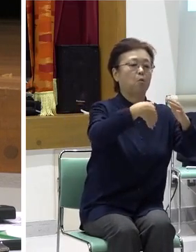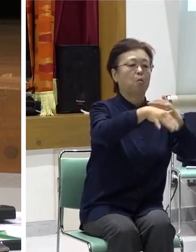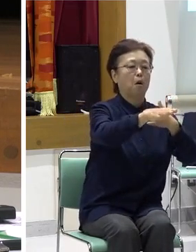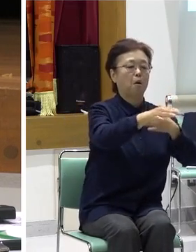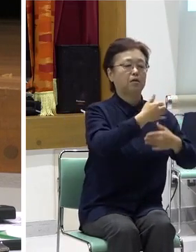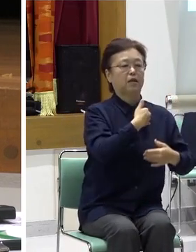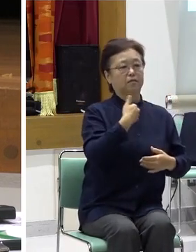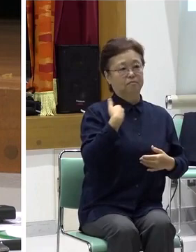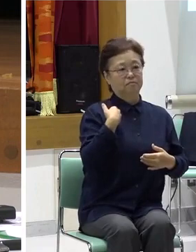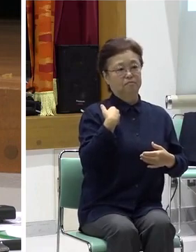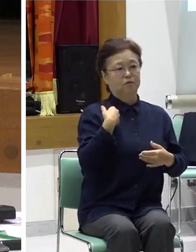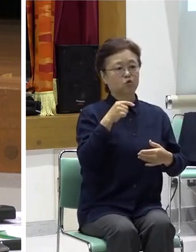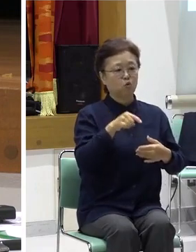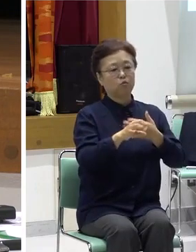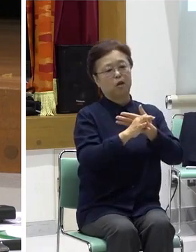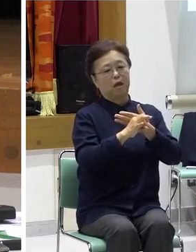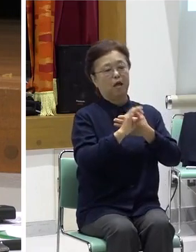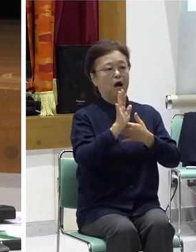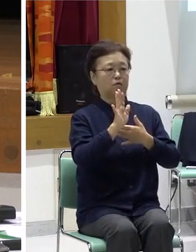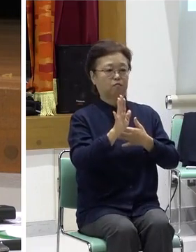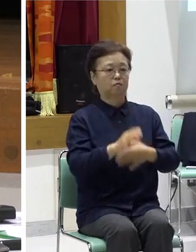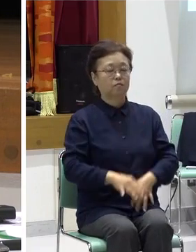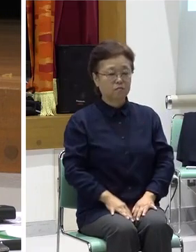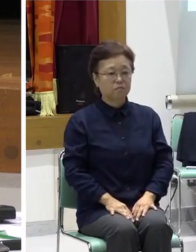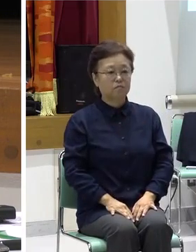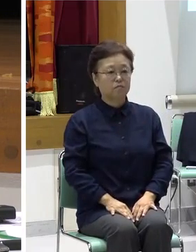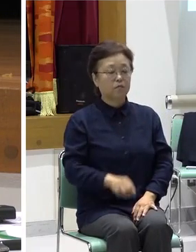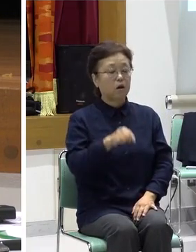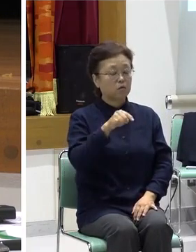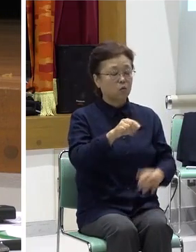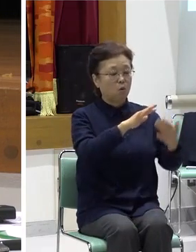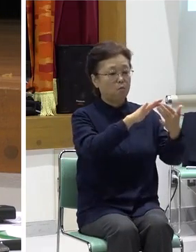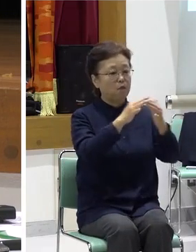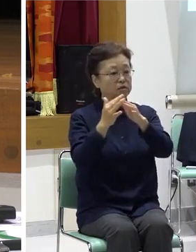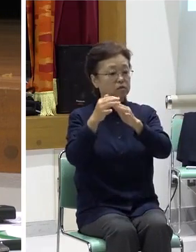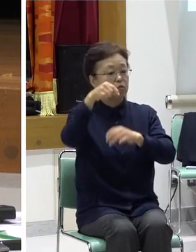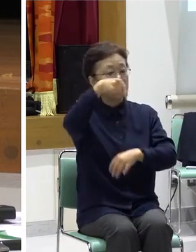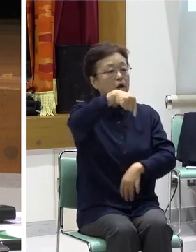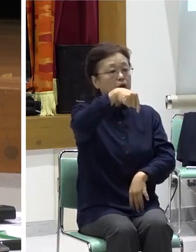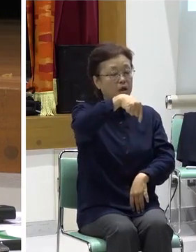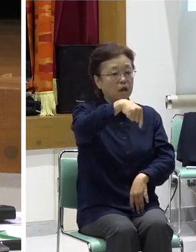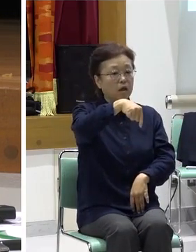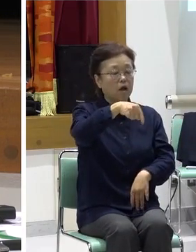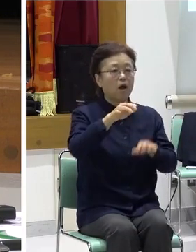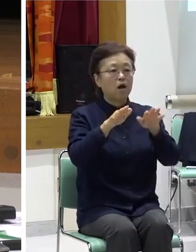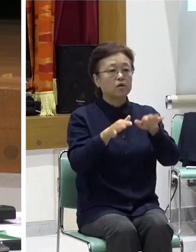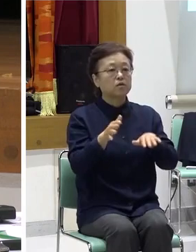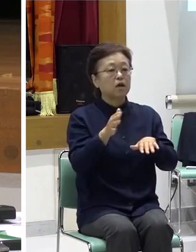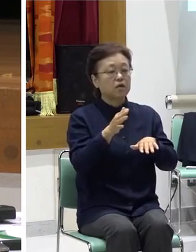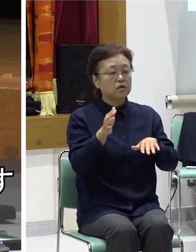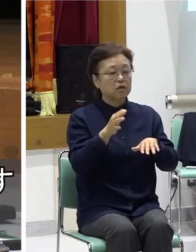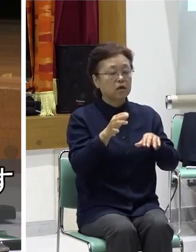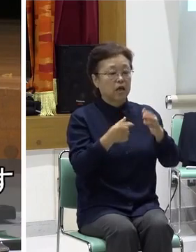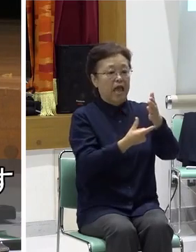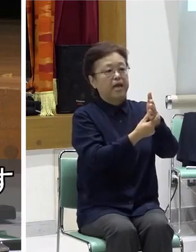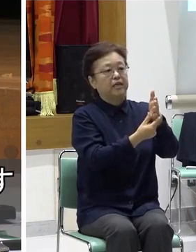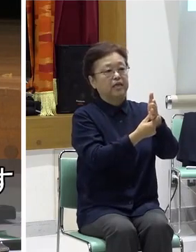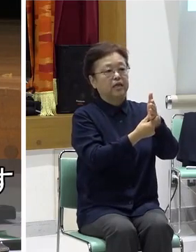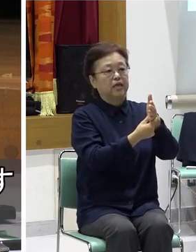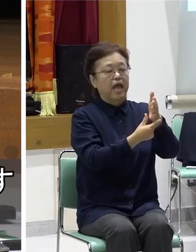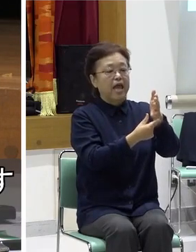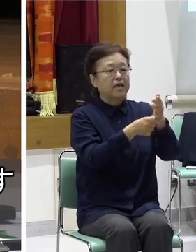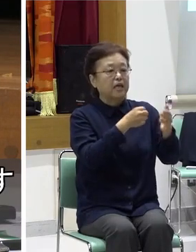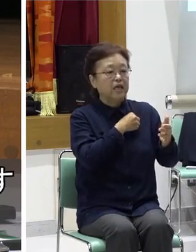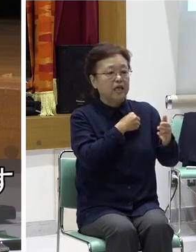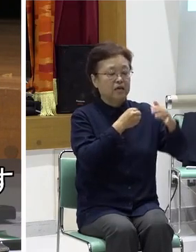ていう、まあそんなこともございました。あと、街中であれば、最近、電車の駅でも、駅員さんおられ